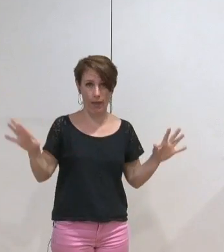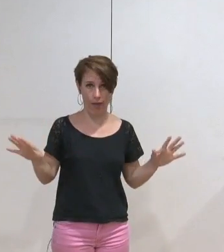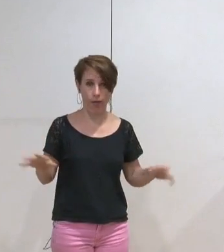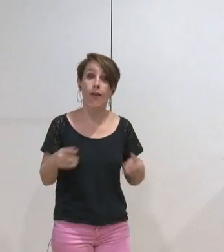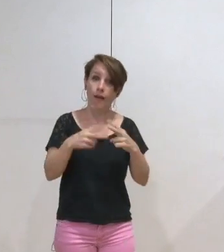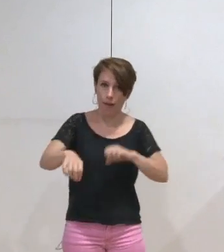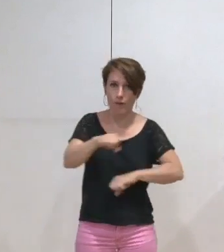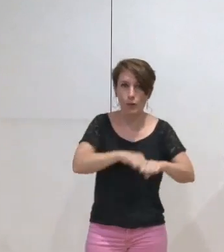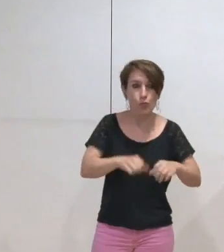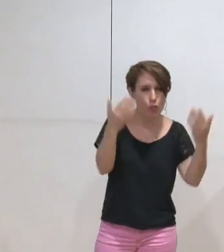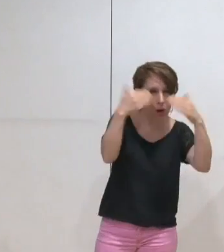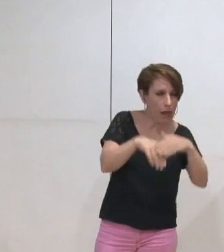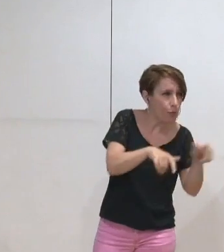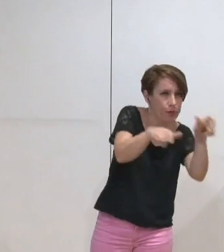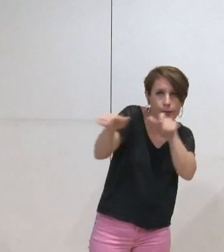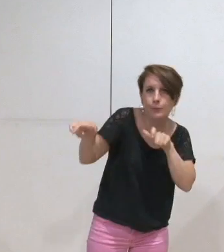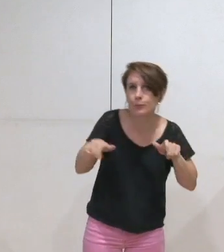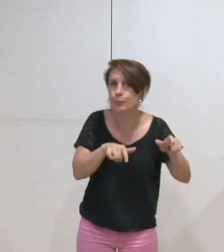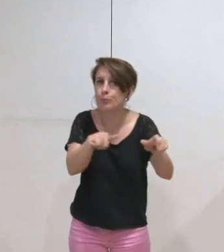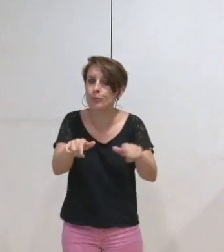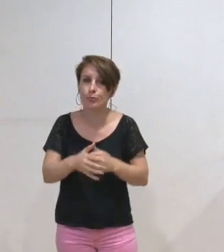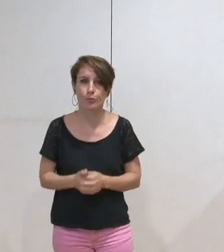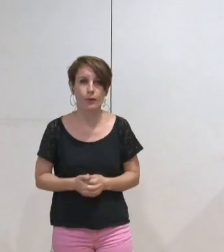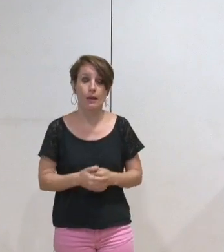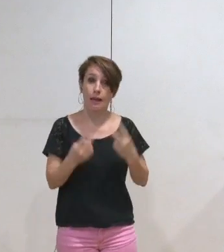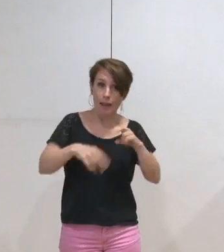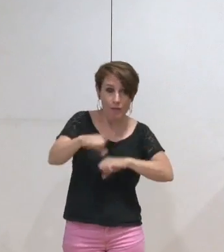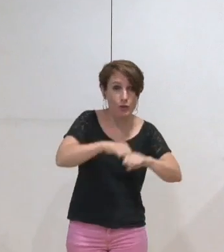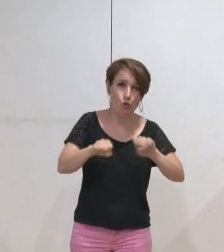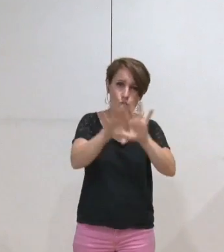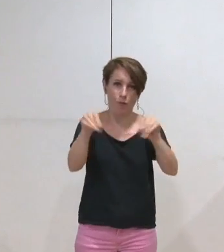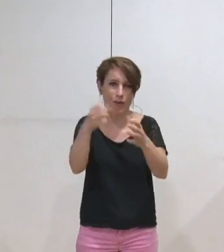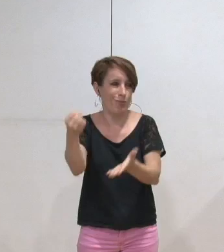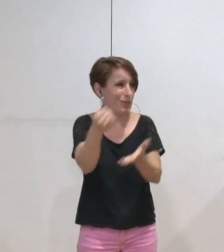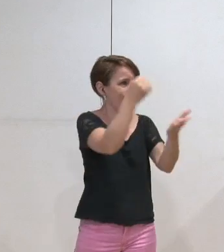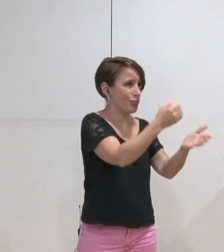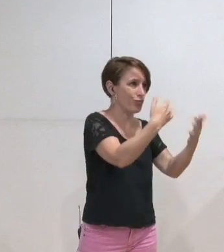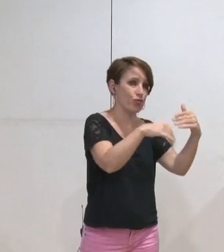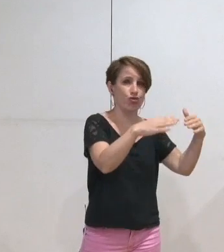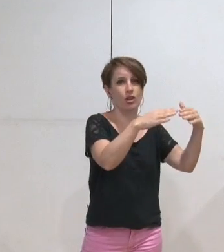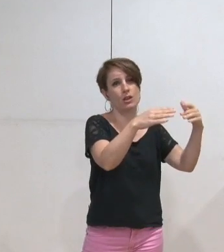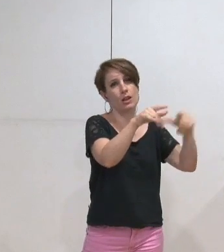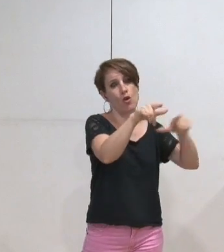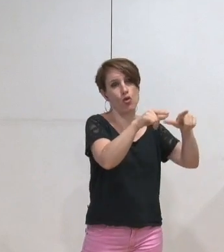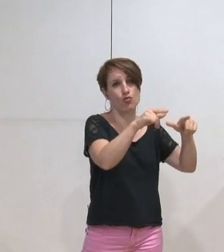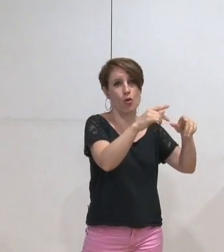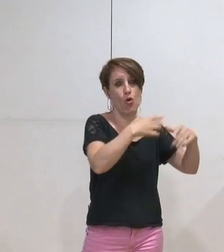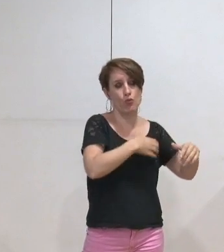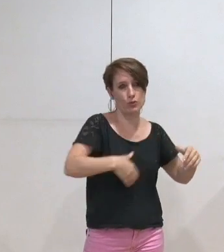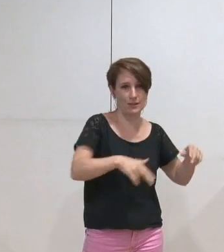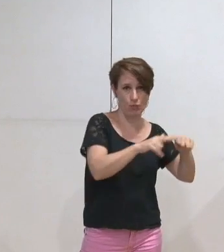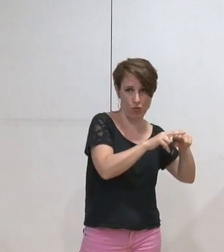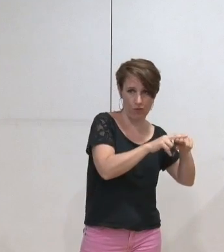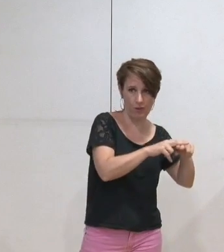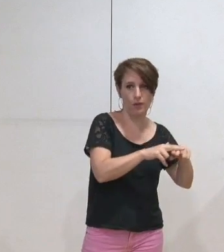ville c'est l'installation de familles dans des logements municipaux vacants ce sont ces tente ses chalets sur l'air du Rondeau ou sur l'espace